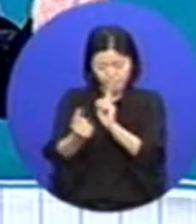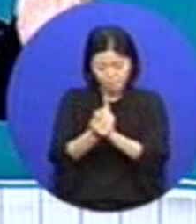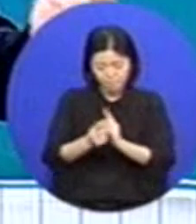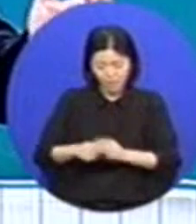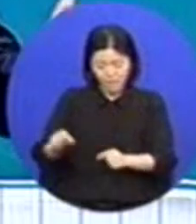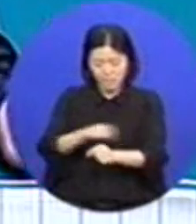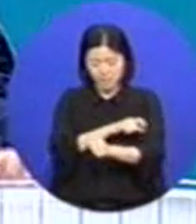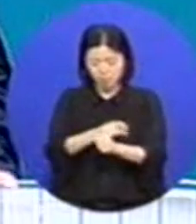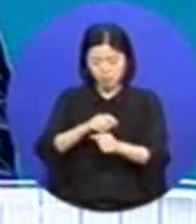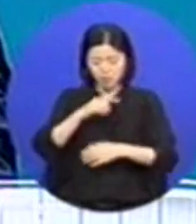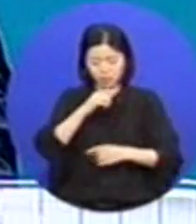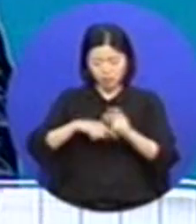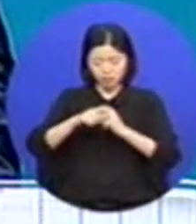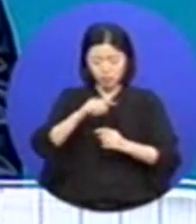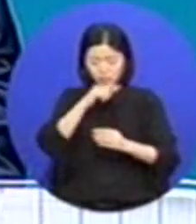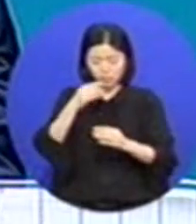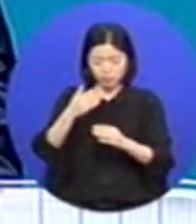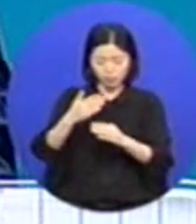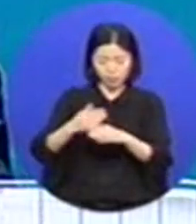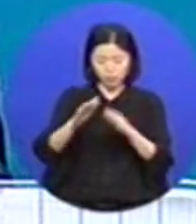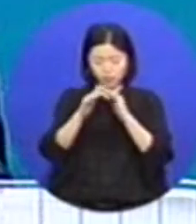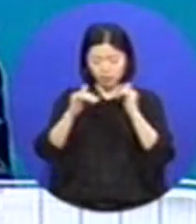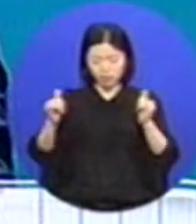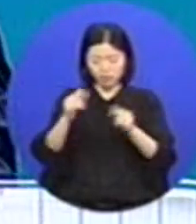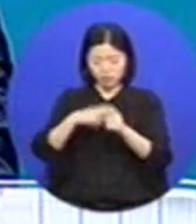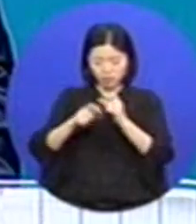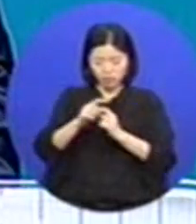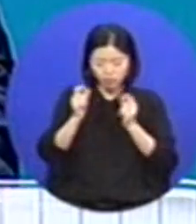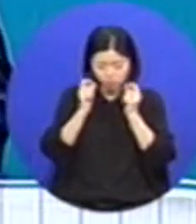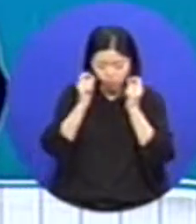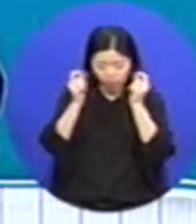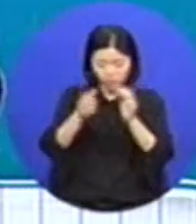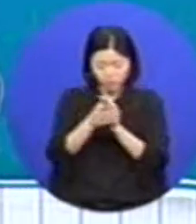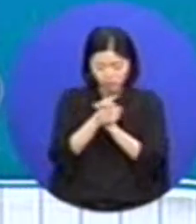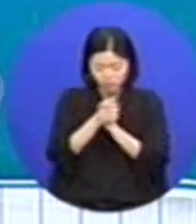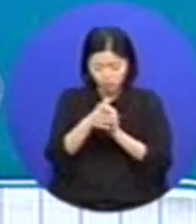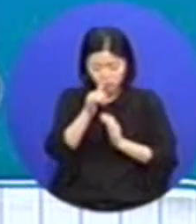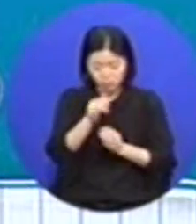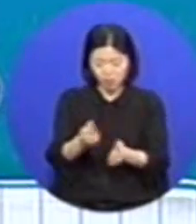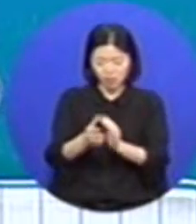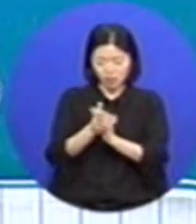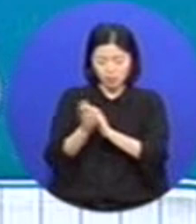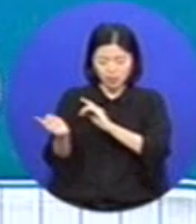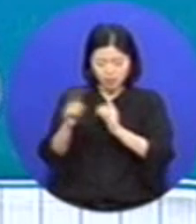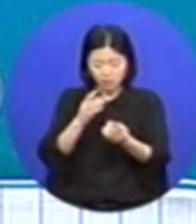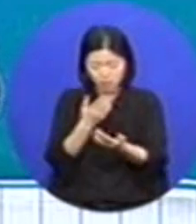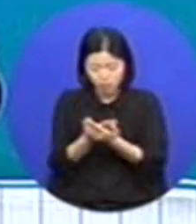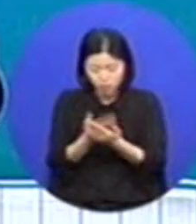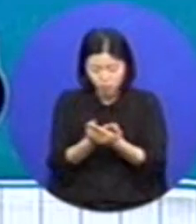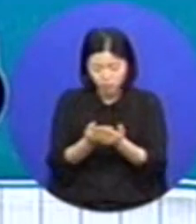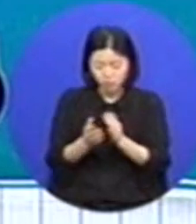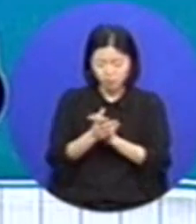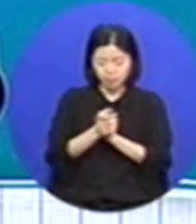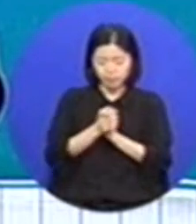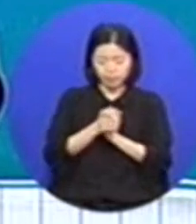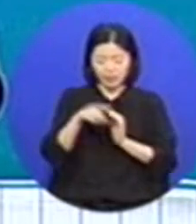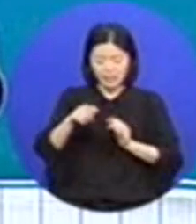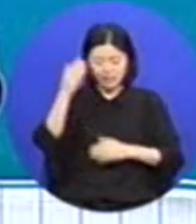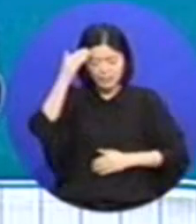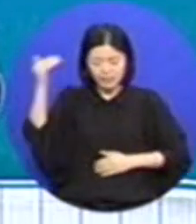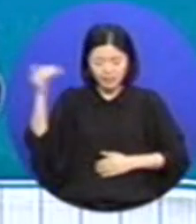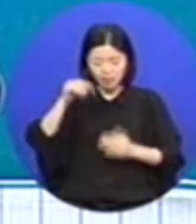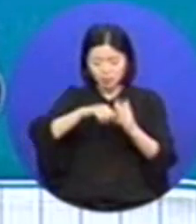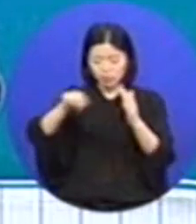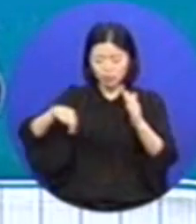특별히 더 북한에는 동 버드 를 향한 간절한 기도가 있습니다 살려 주소서 주님 이 대한민국